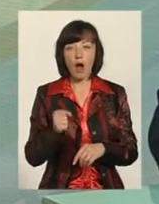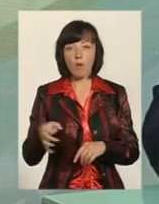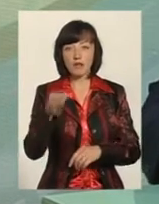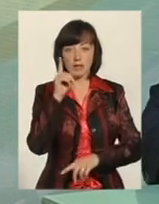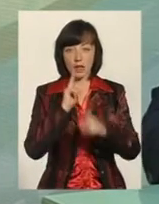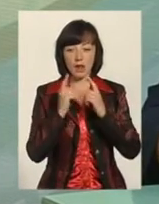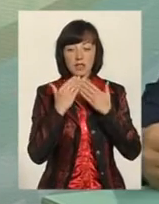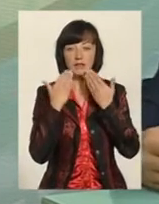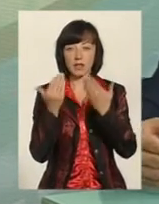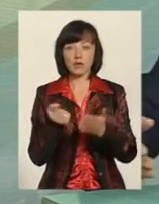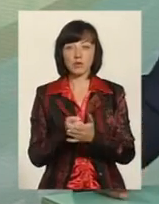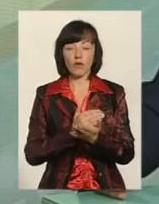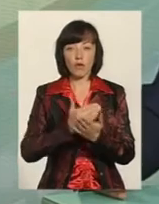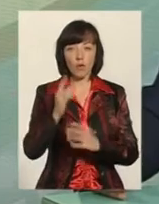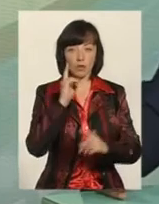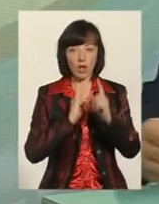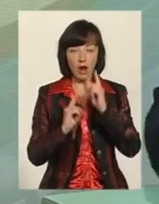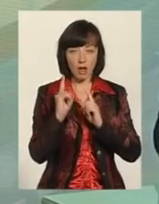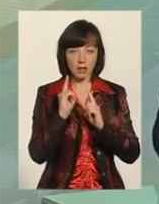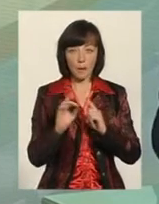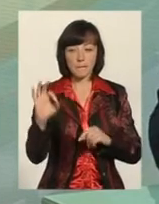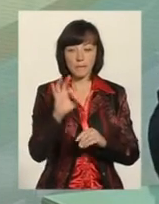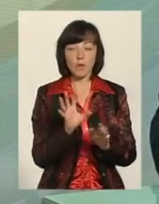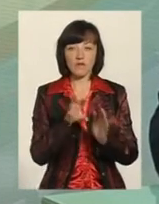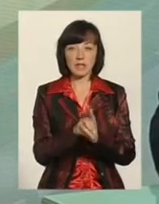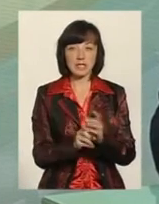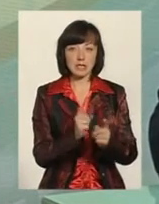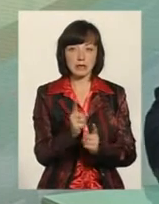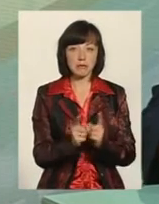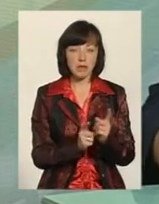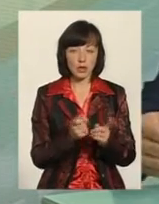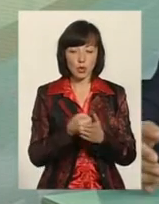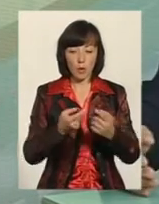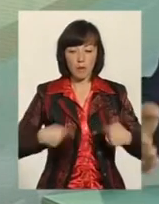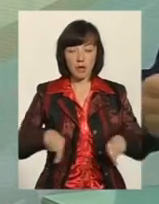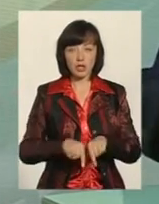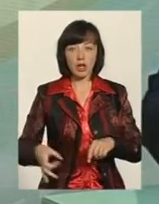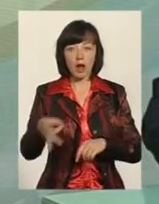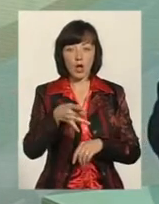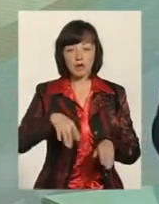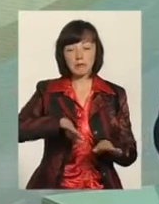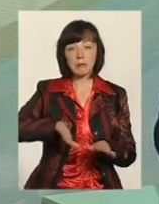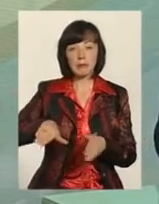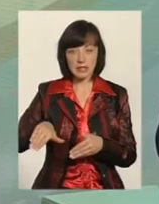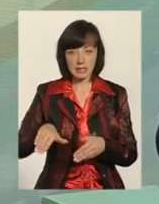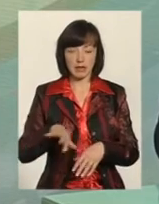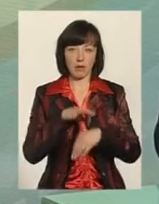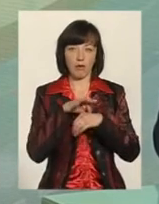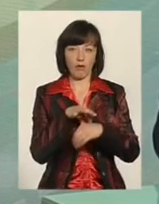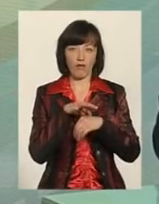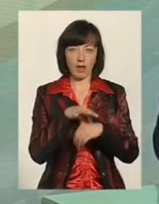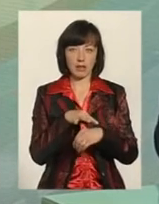рада звертається до Верховної Ради про внесення змін до меж районів після